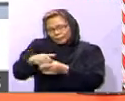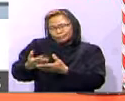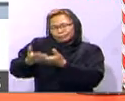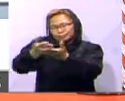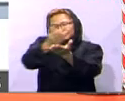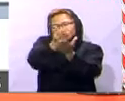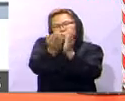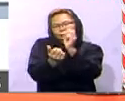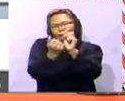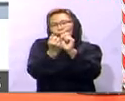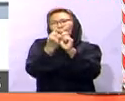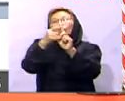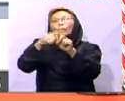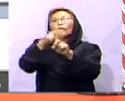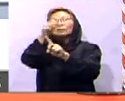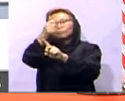pembentangan bajet bulan depan.